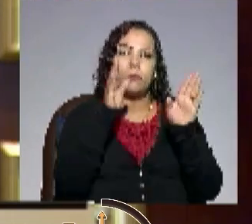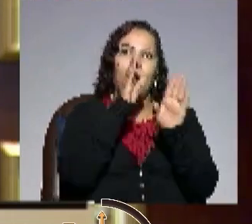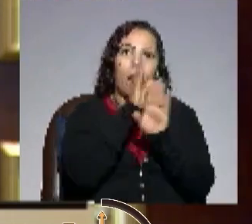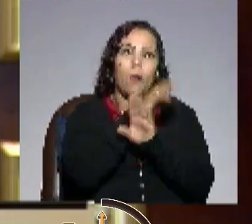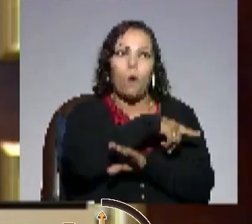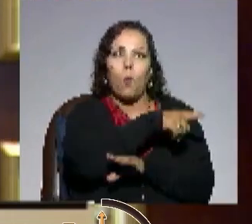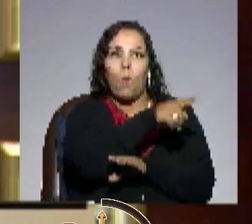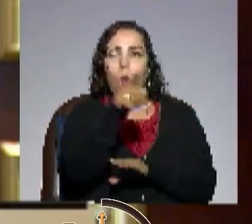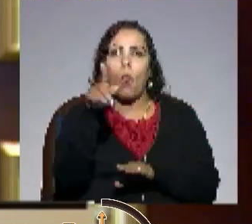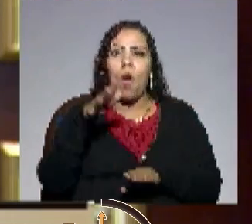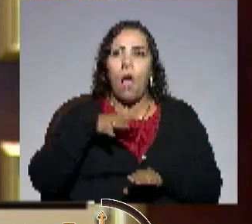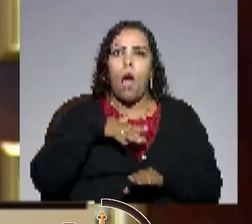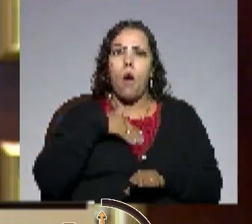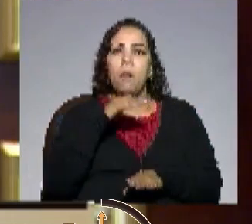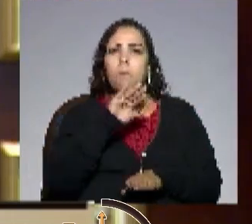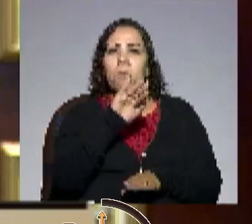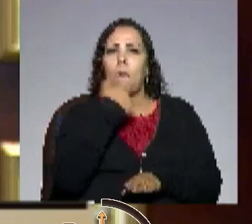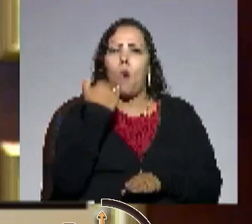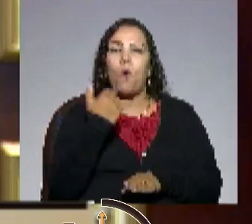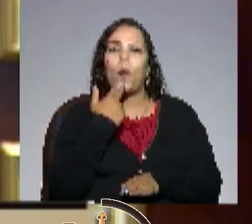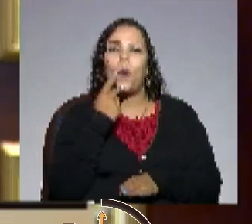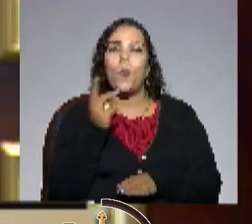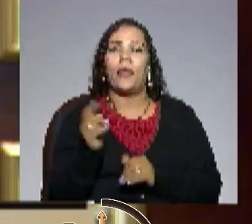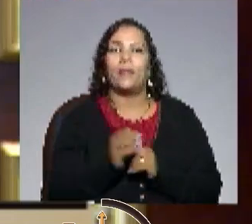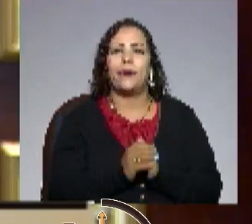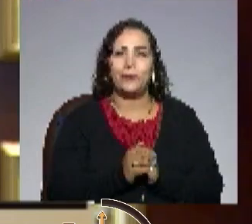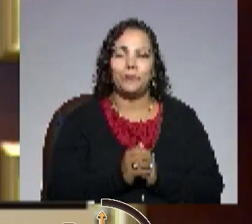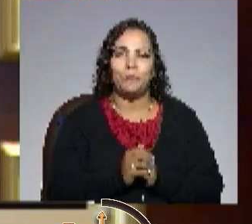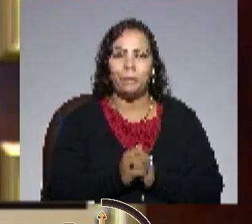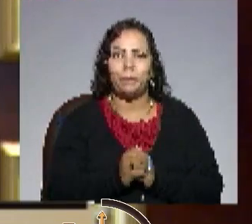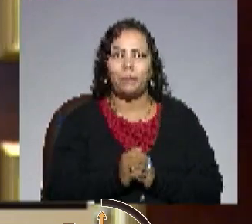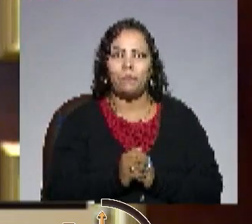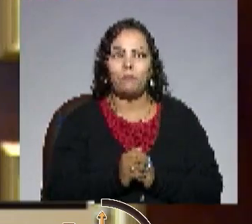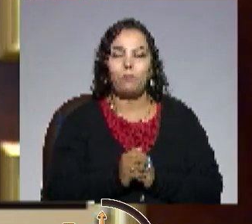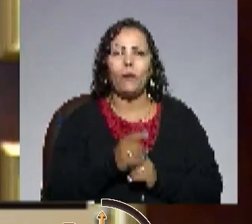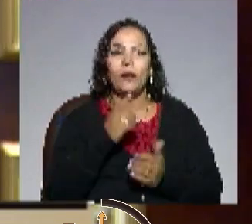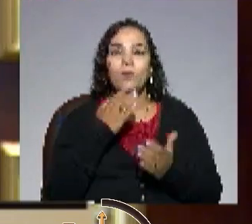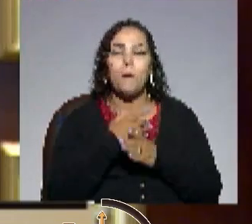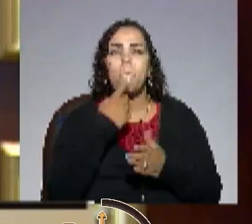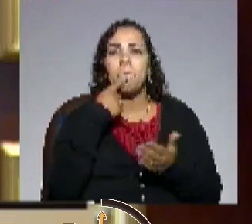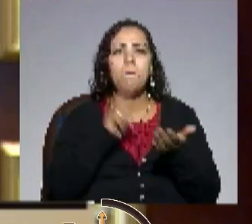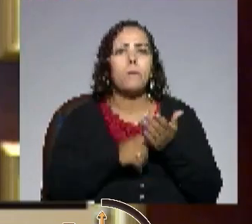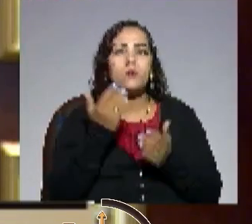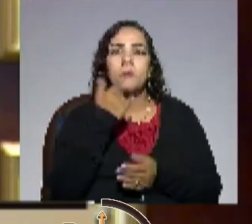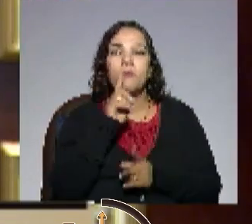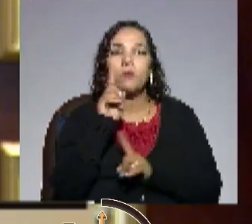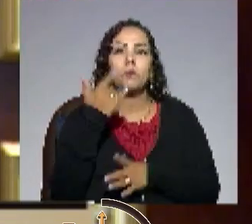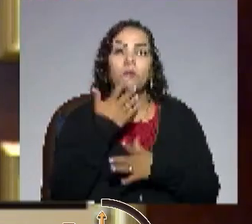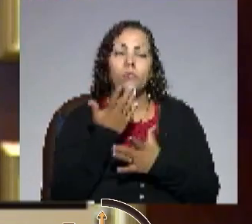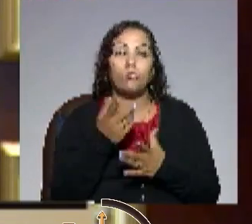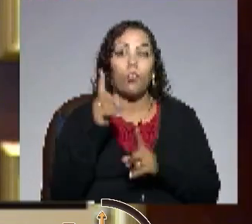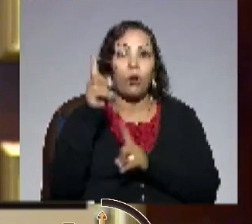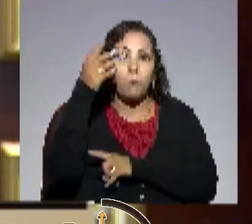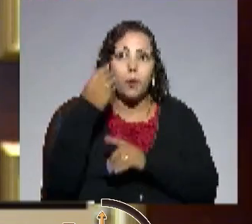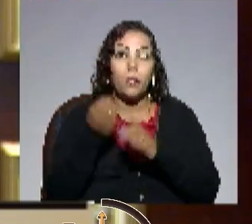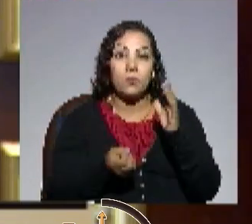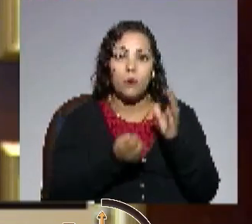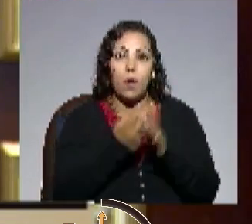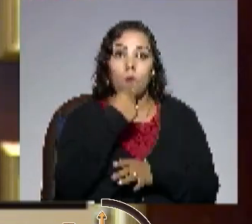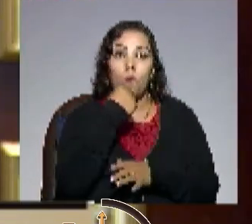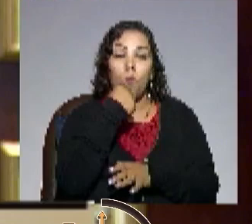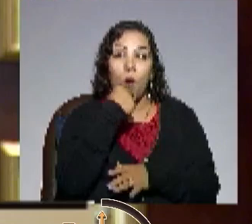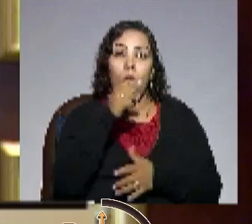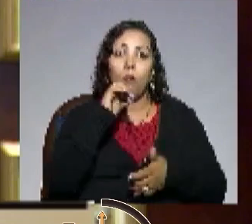ان الكل بيطلب دمه عايز موته مش واثق في ربنا رغم ان ربنا ظهر له وعده